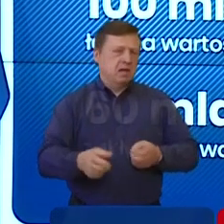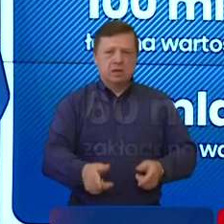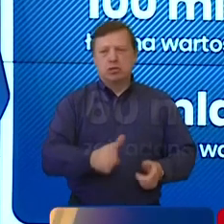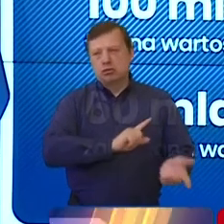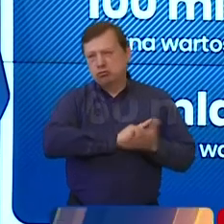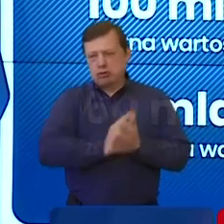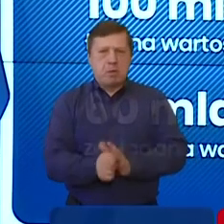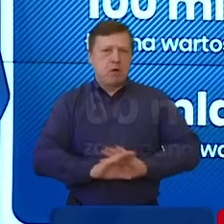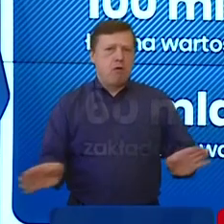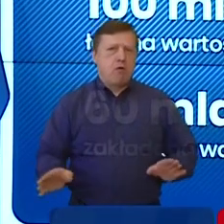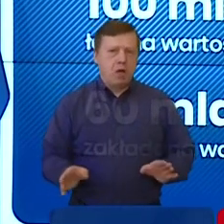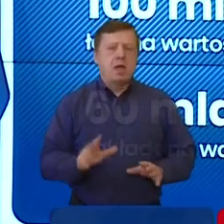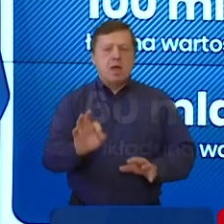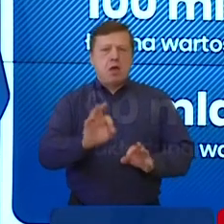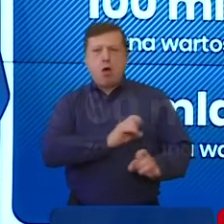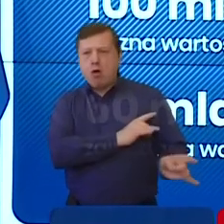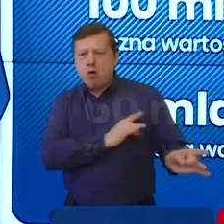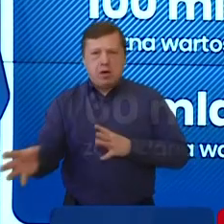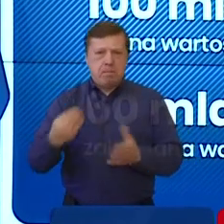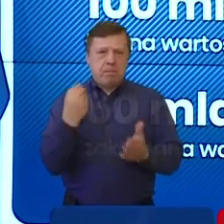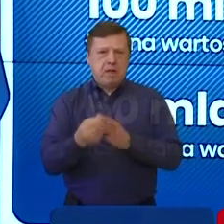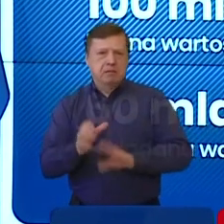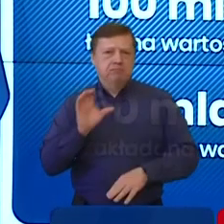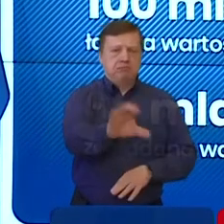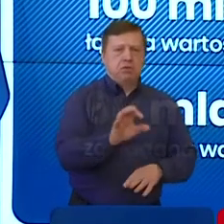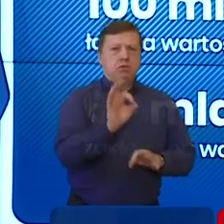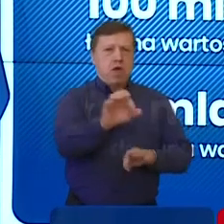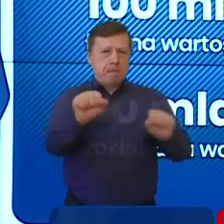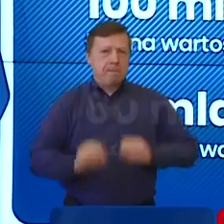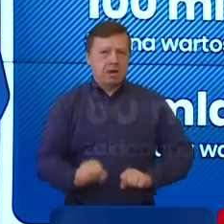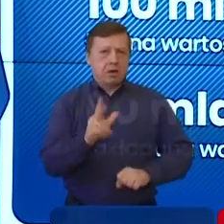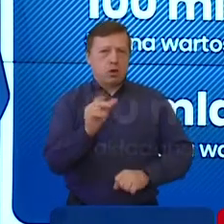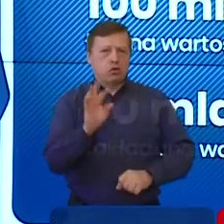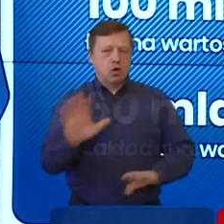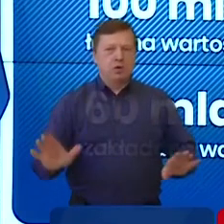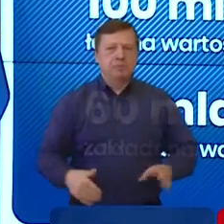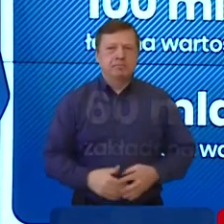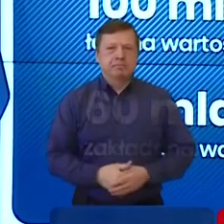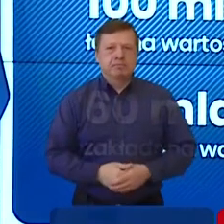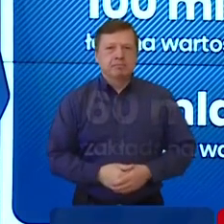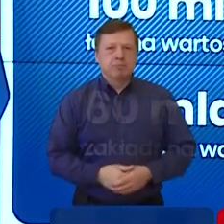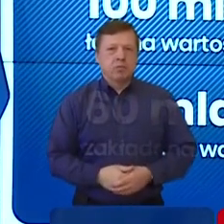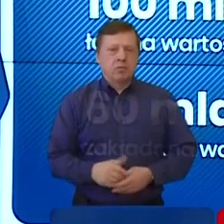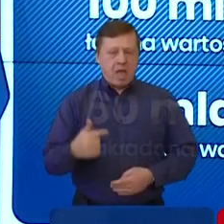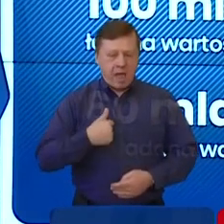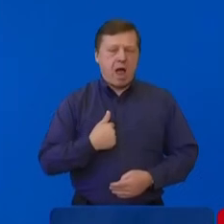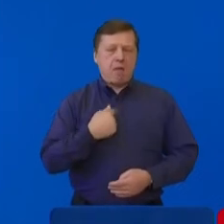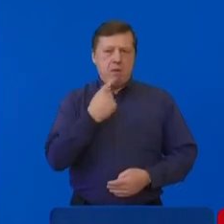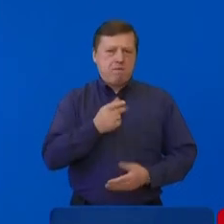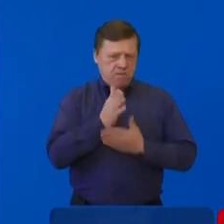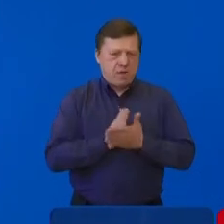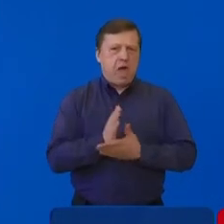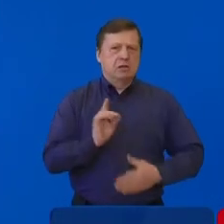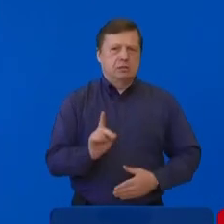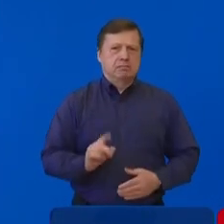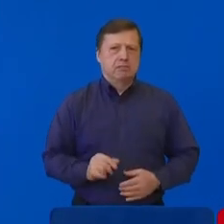środki muszą znaleźć się na kontach przedsiębiorców po to, żeby mogli wypłacać pensje. Ja wierzę, że w ten